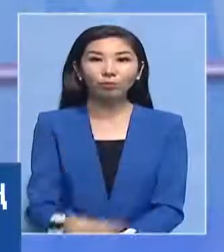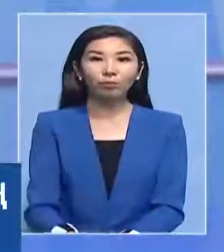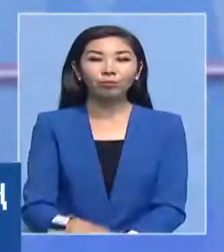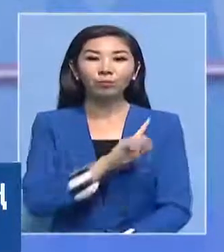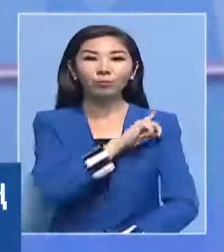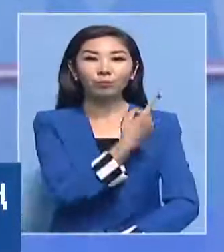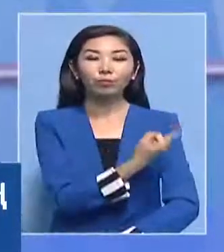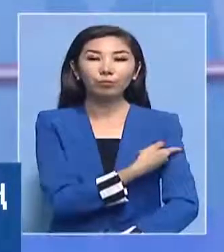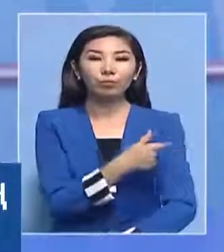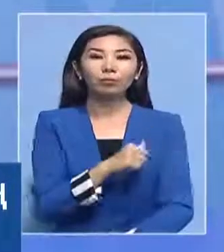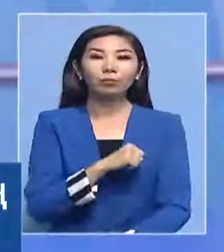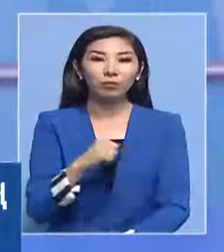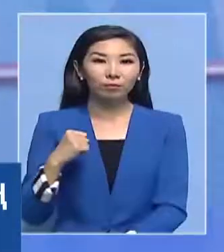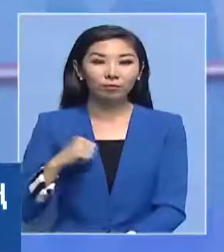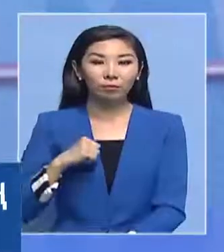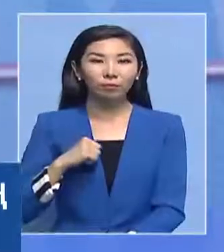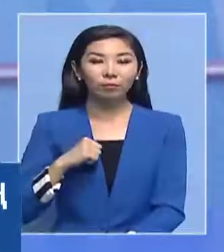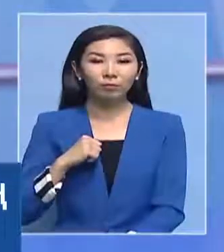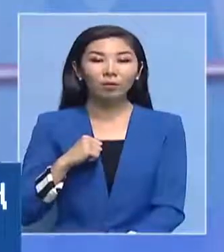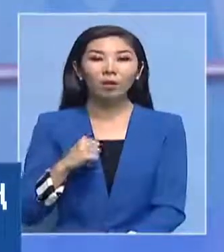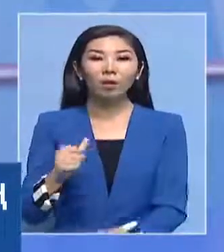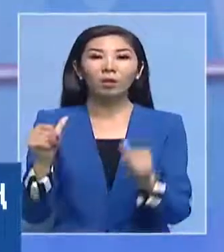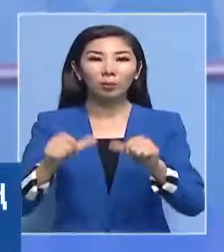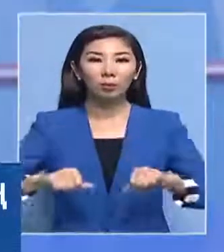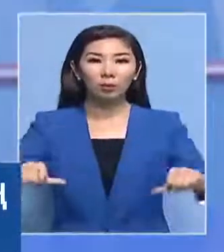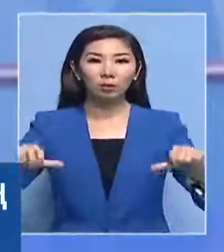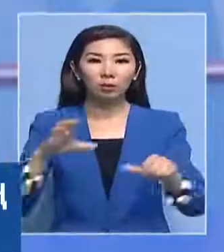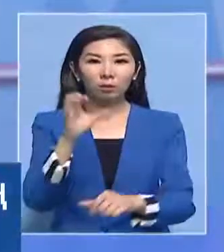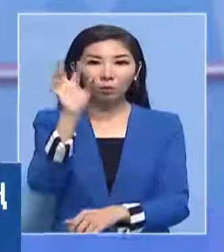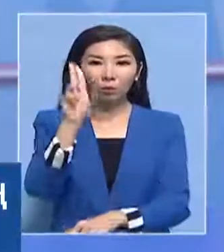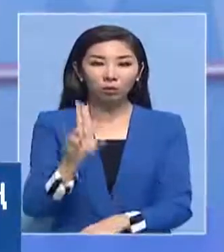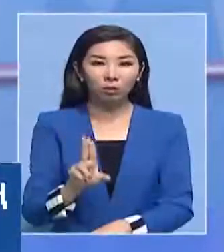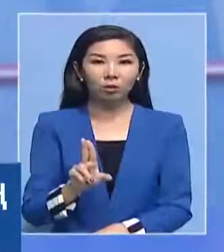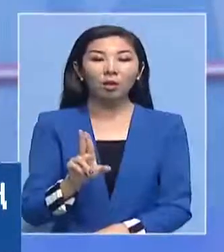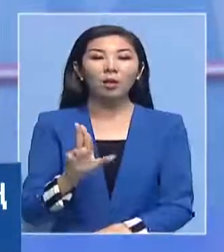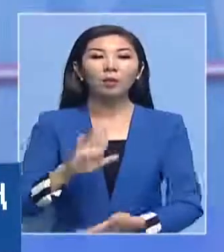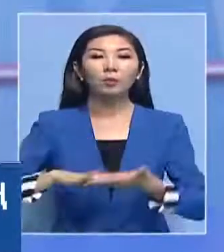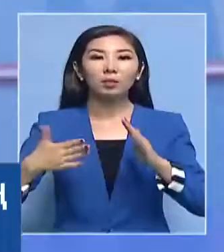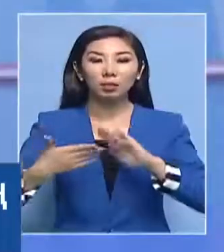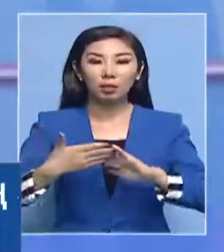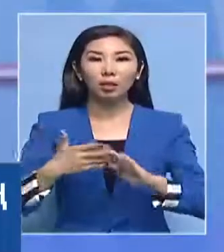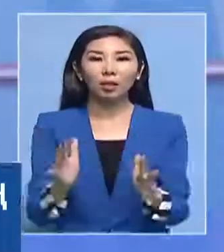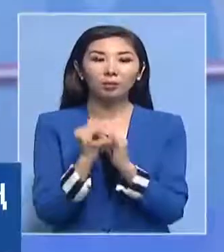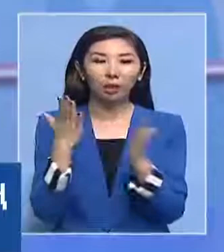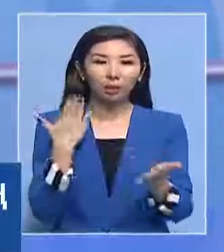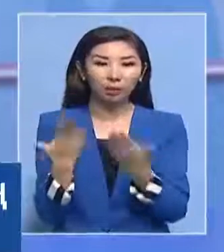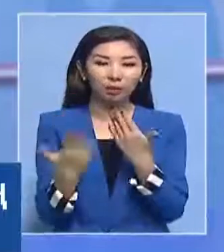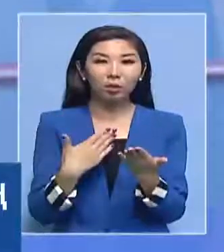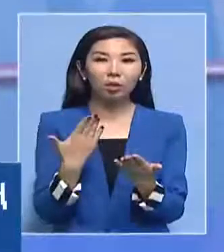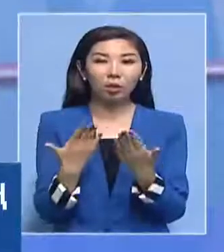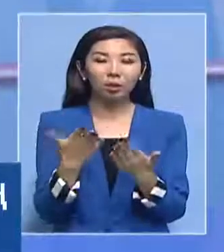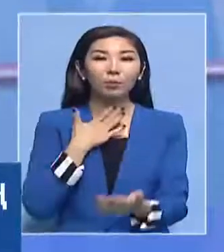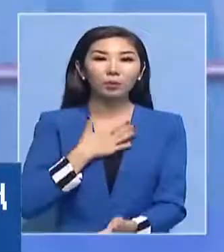күш өздері үш шақты комиссияға жаңа әлеуметтік әріптестіктің қарым-қатынастарын